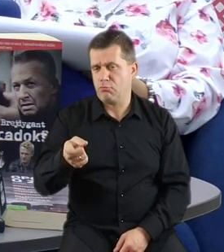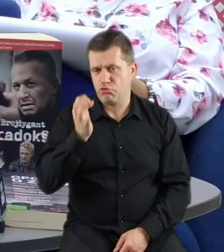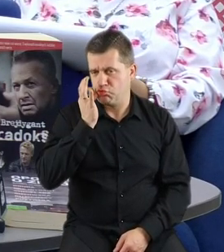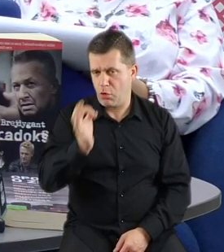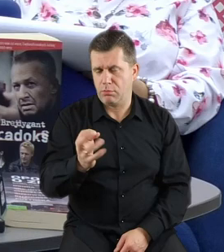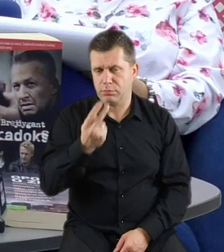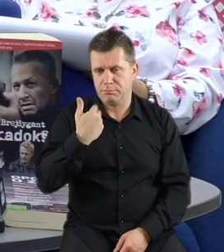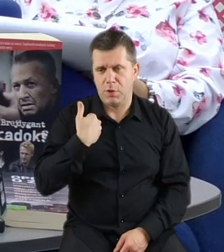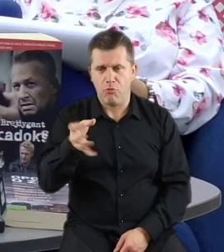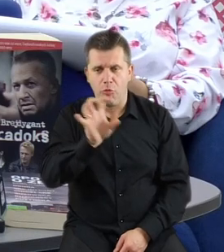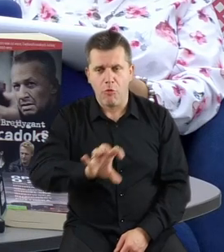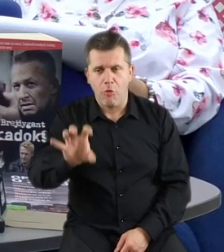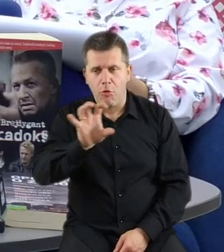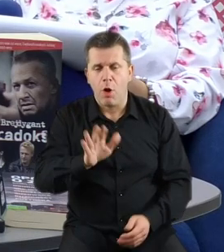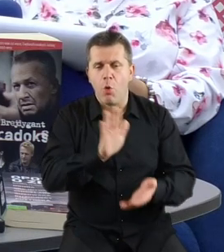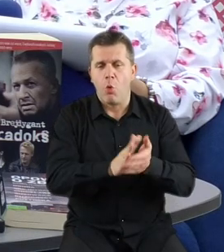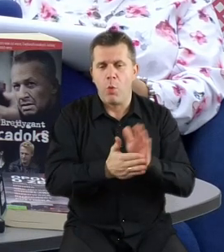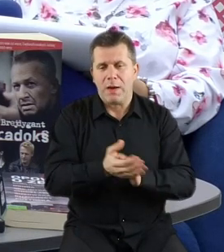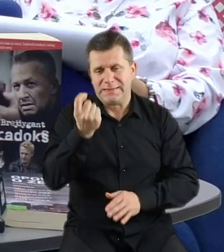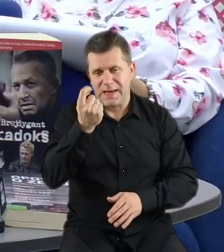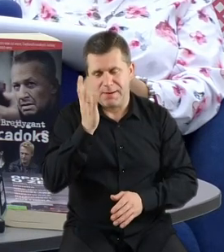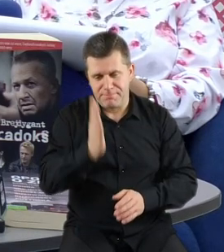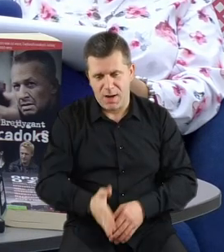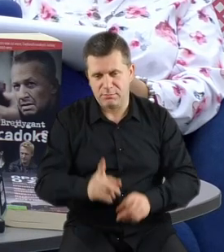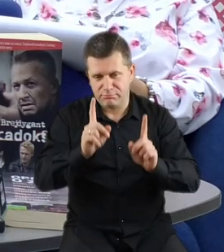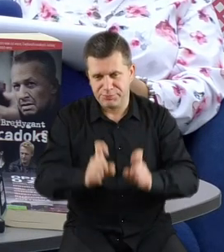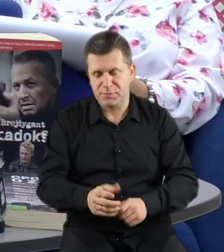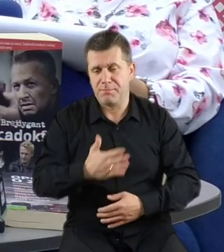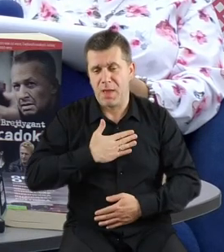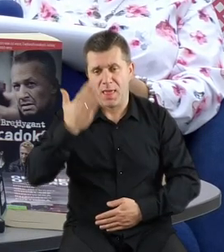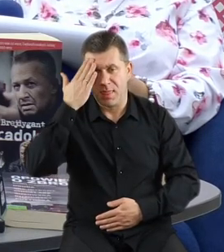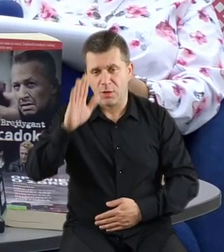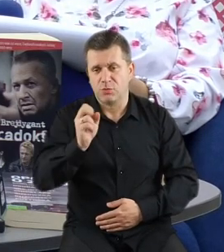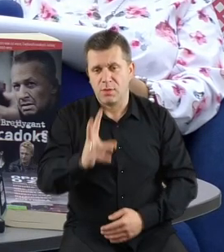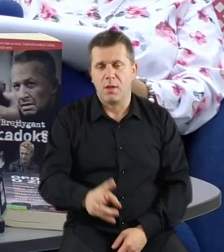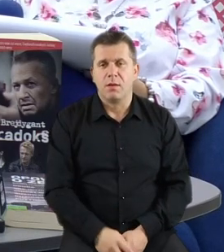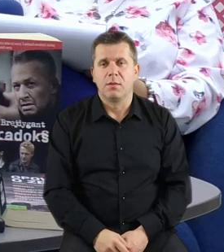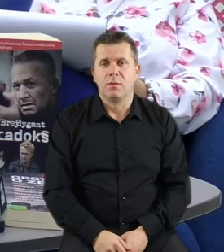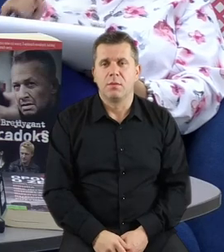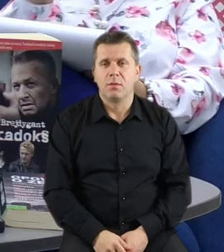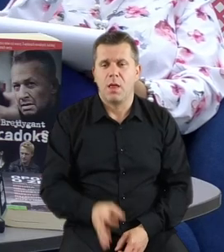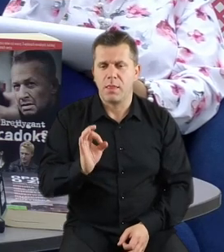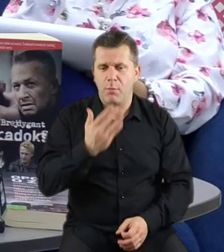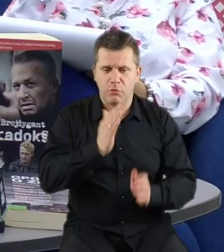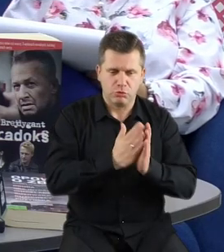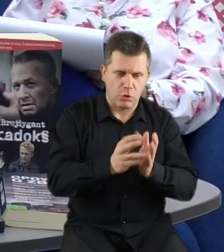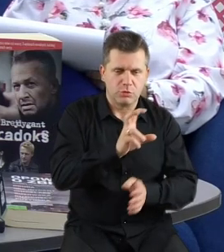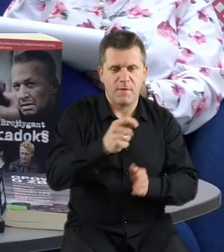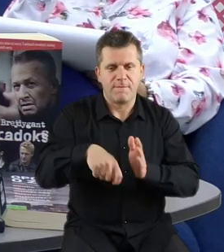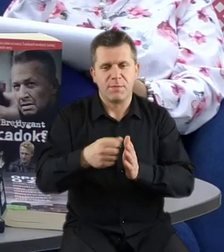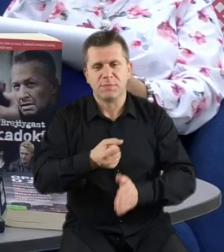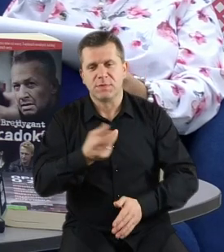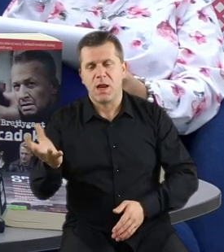się obejrzała, układ wejdzie zaraz, no zobaczymy, no i mam nadzieję, że tak. Teraz mówimy o książce